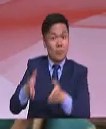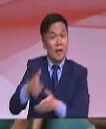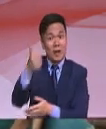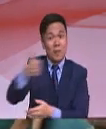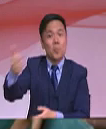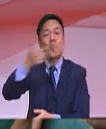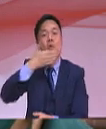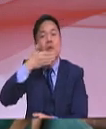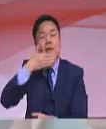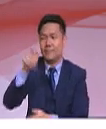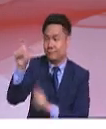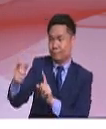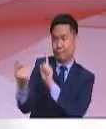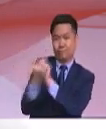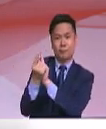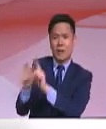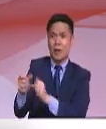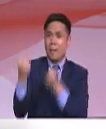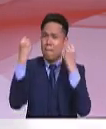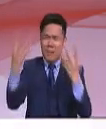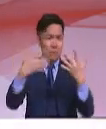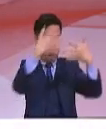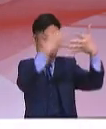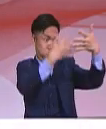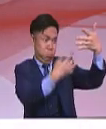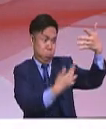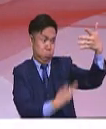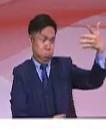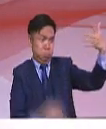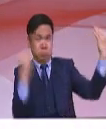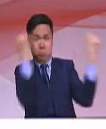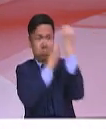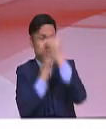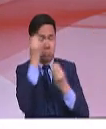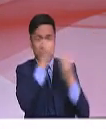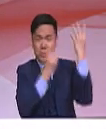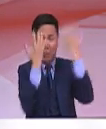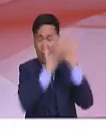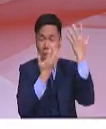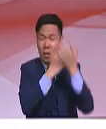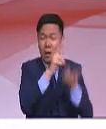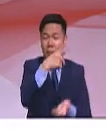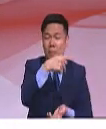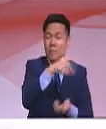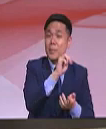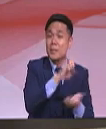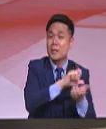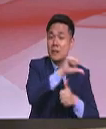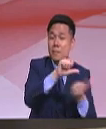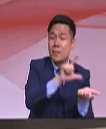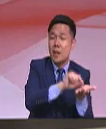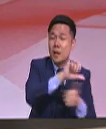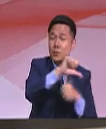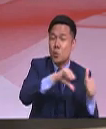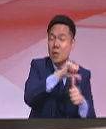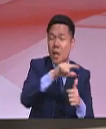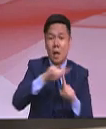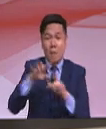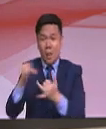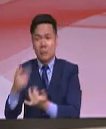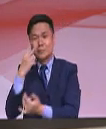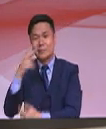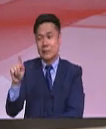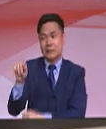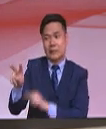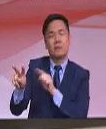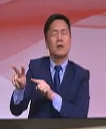Rahim berkata, lambakan maklumat dalam media sosial menjadikan televisyen sebagai rujukan. Berikutan maklumat yang